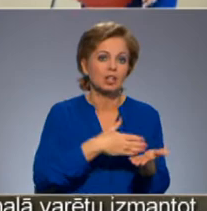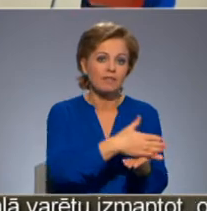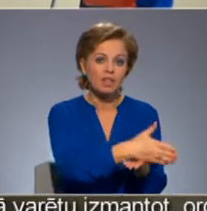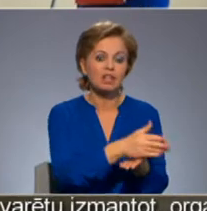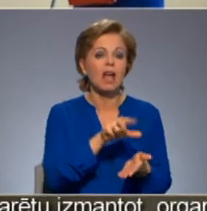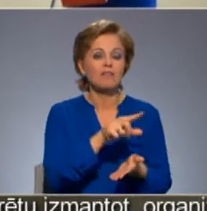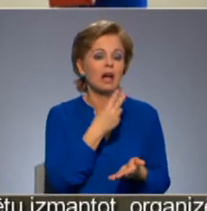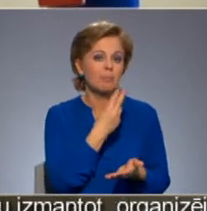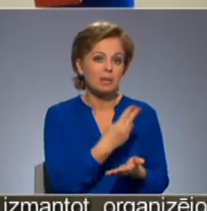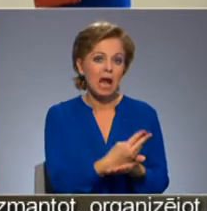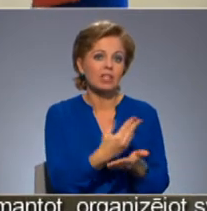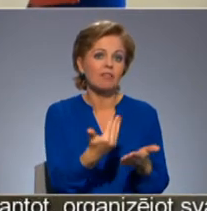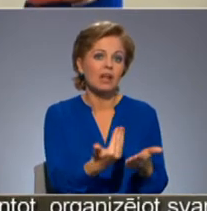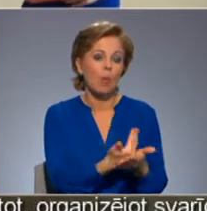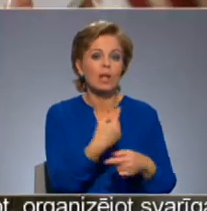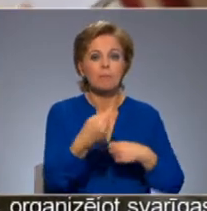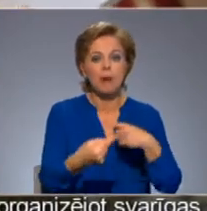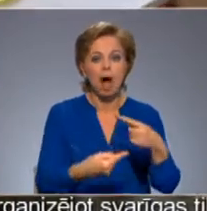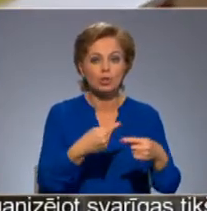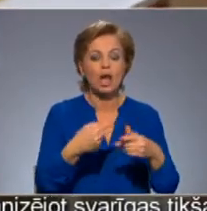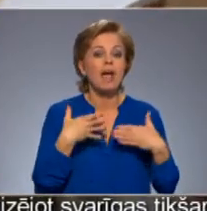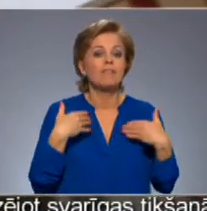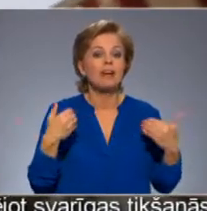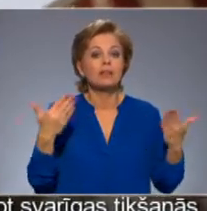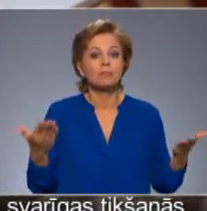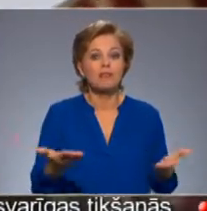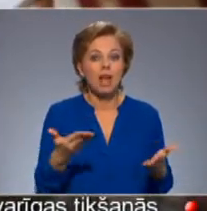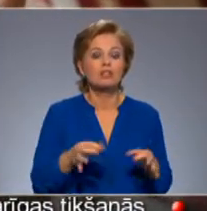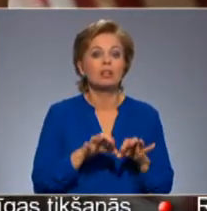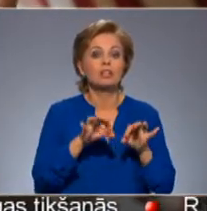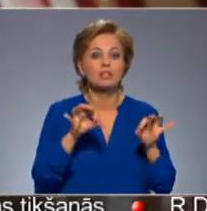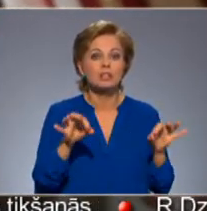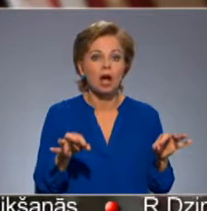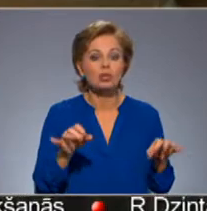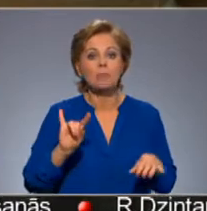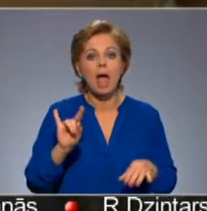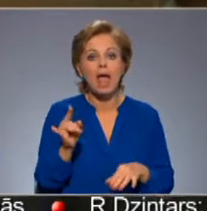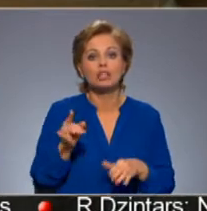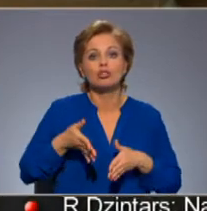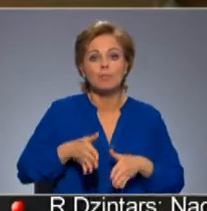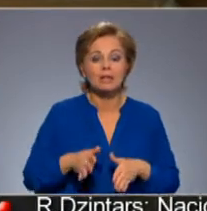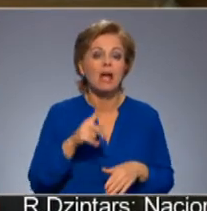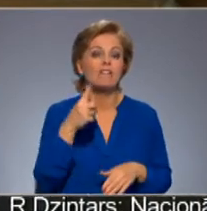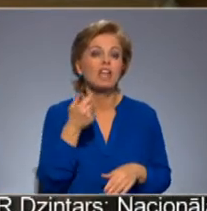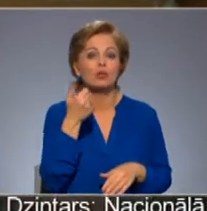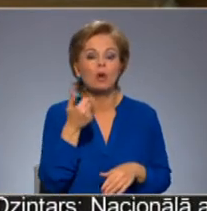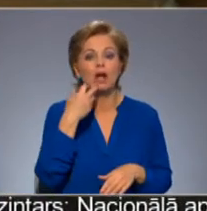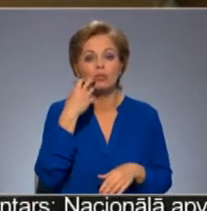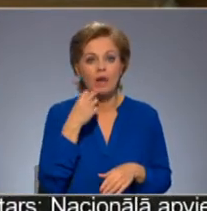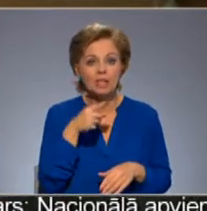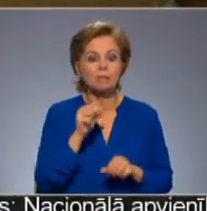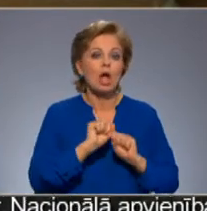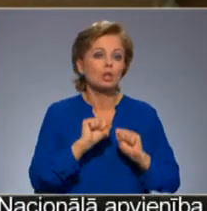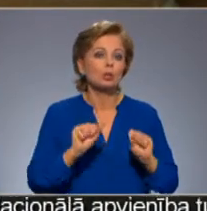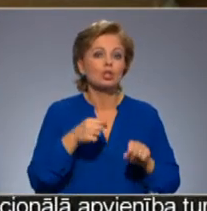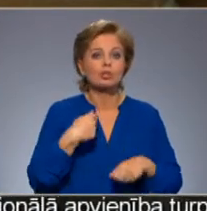vairāk pievērsties tieši jaunajai paaudzei. Veselības veicināšana sākas jau, kad bērniņš ir piedzimis. Kaut vai no viena gada vecuma būtu iespēja kaut vai droši